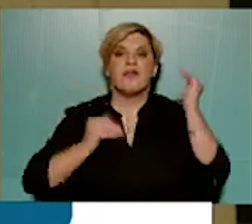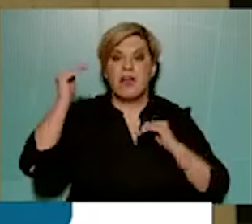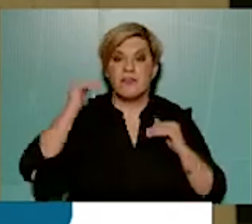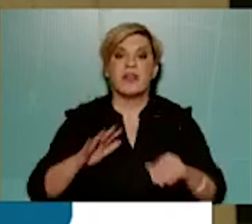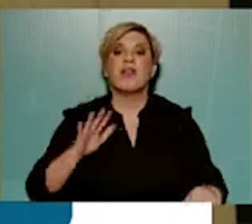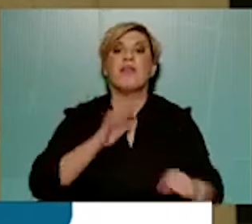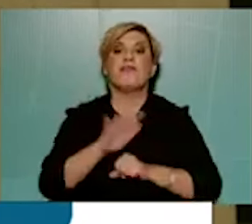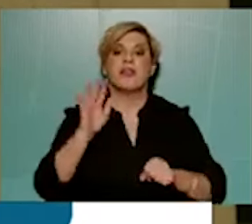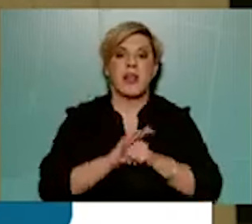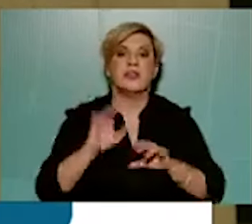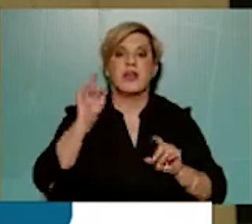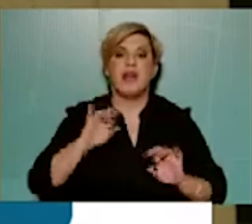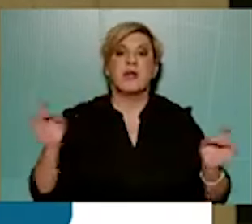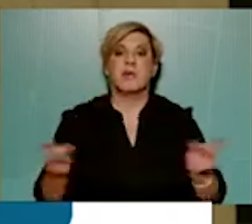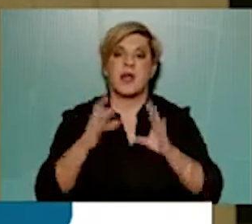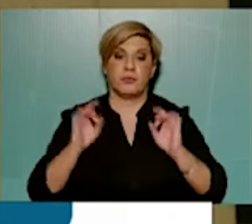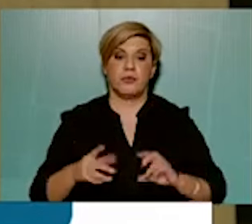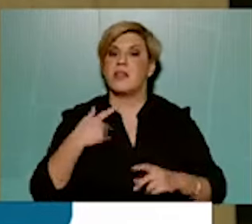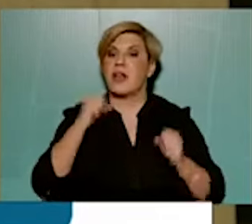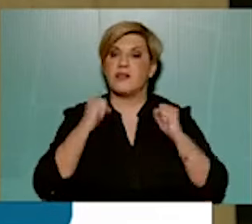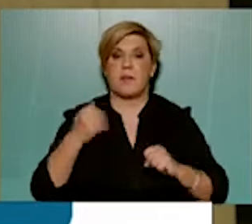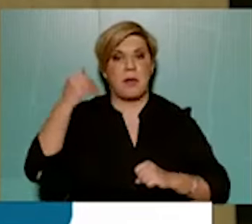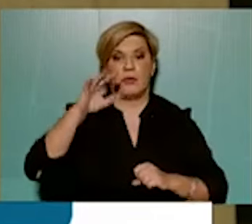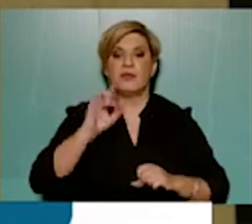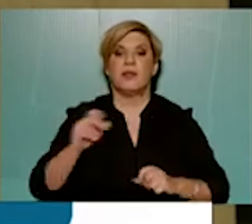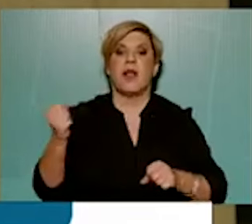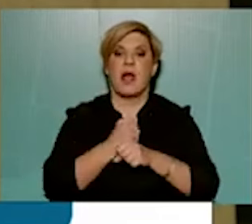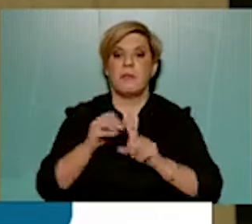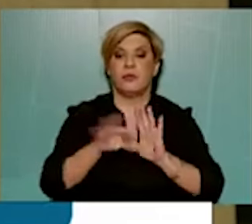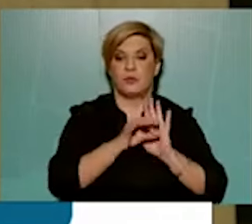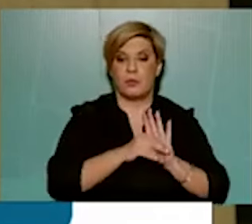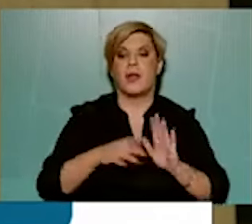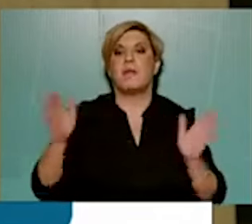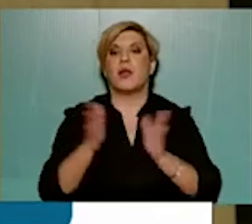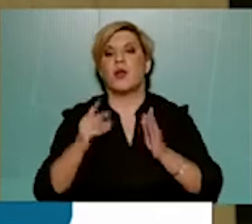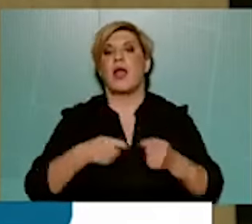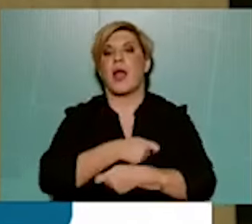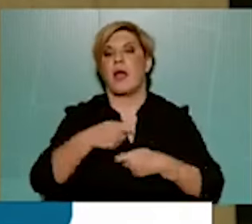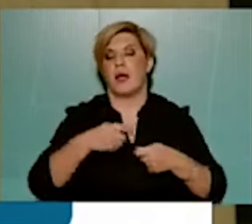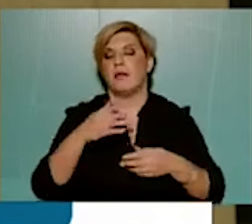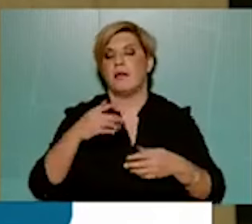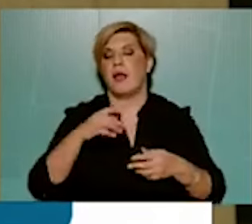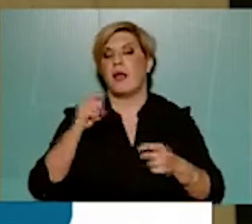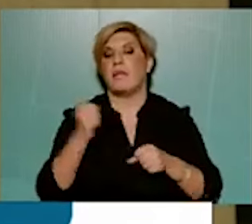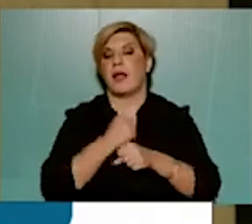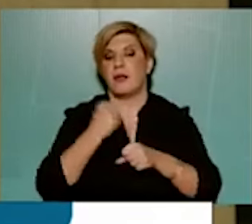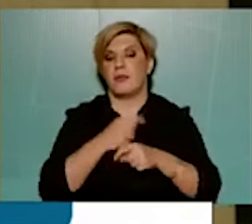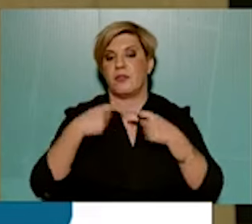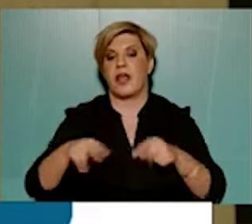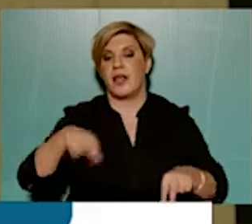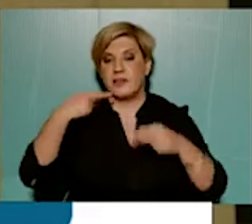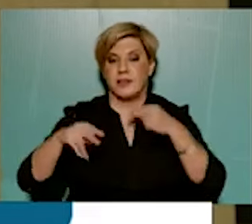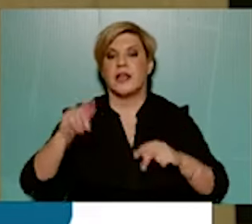και ανεπαρκή σε κάθε περίπτωση και δεν διασφαλίζει το μέλλον αυτοαπασχολούμενων και μικρών επαγγελματιών σε κλάδους διάφορους